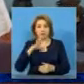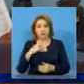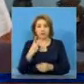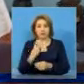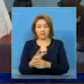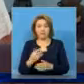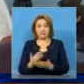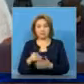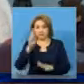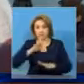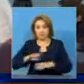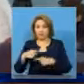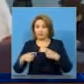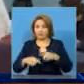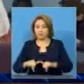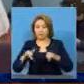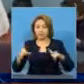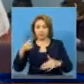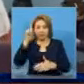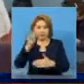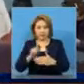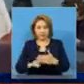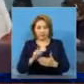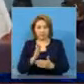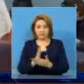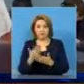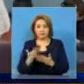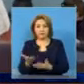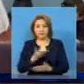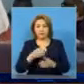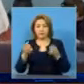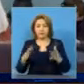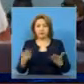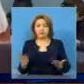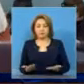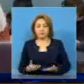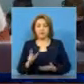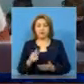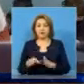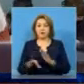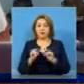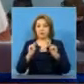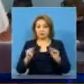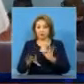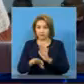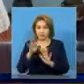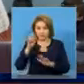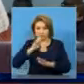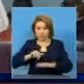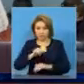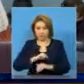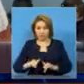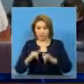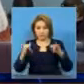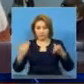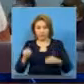қарастырылған. Еліміздің әрі қарай өркендеуіне сенімім кәміл. Ал біз қарапайым тұрғындар әділ таңдауымызды жасап, мемлекетіміздің өсіп